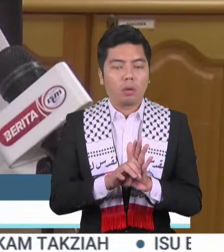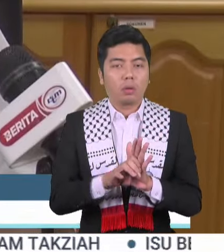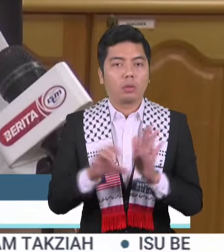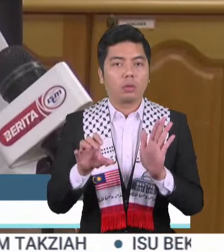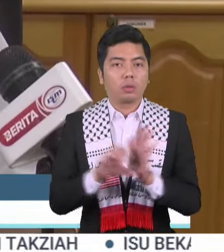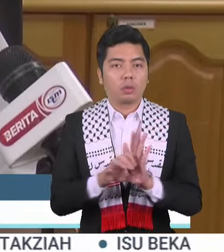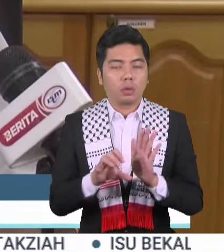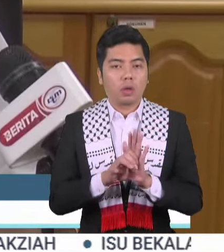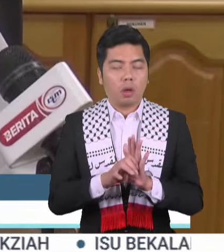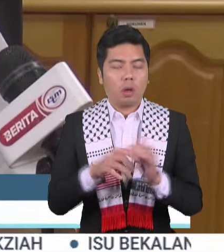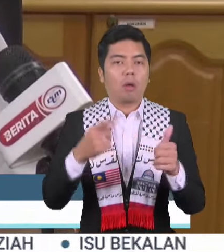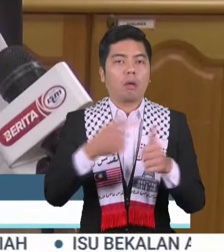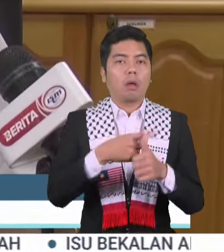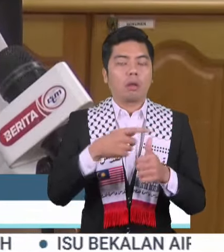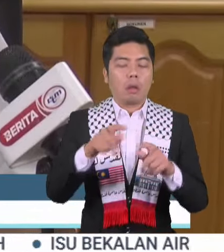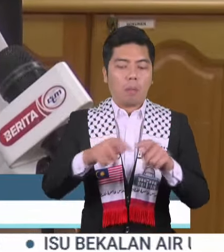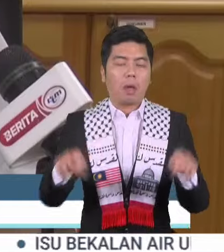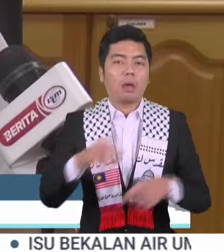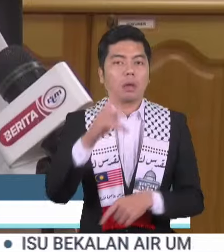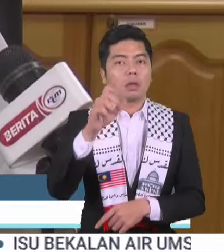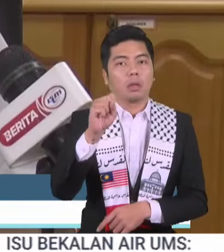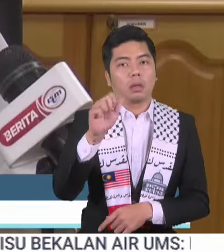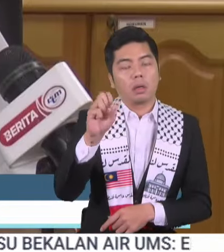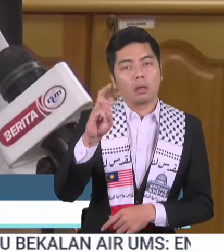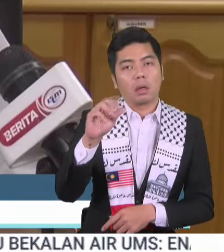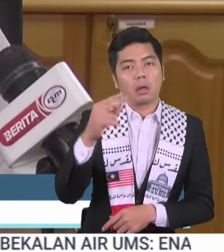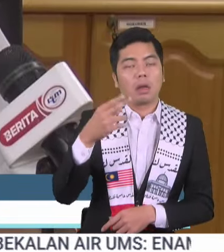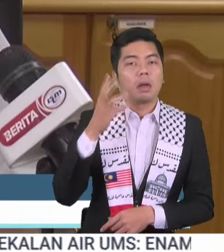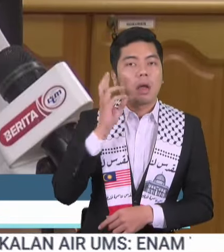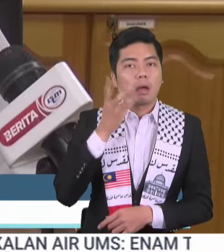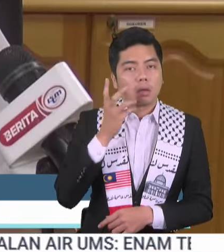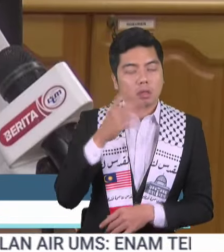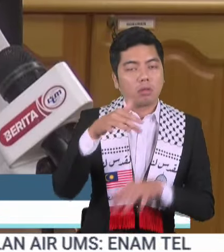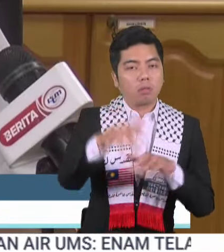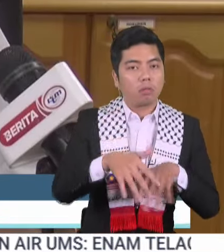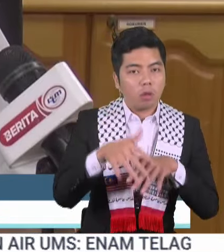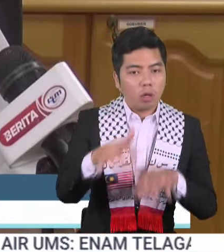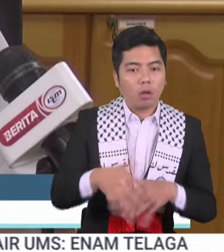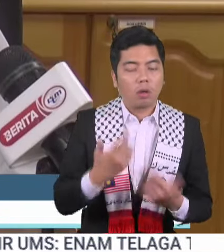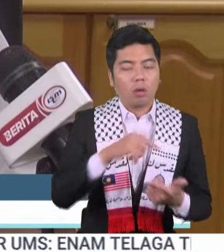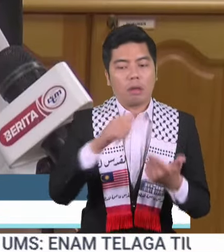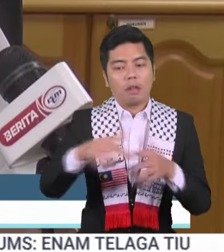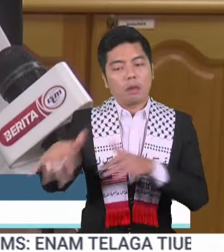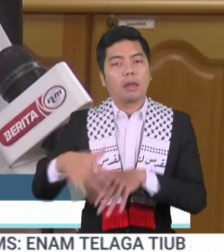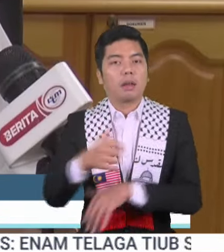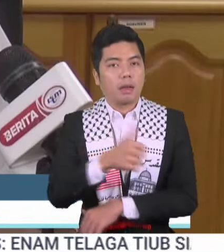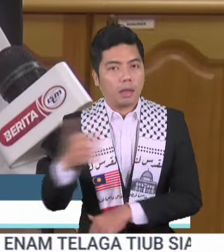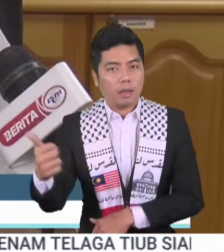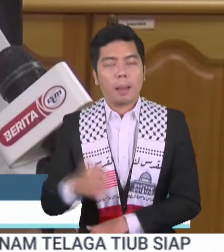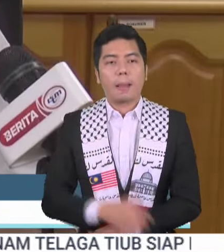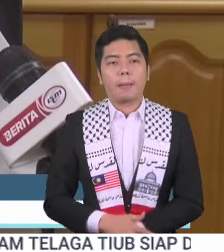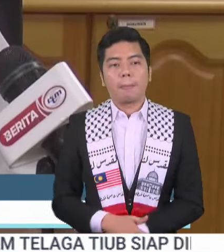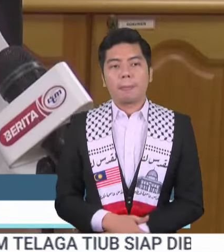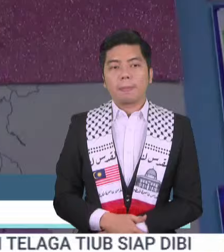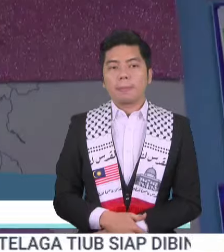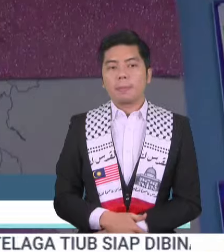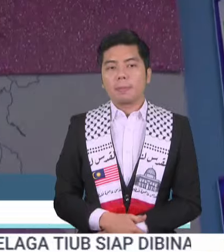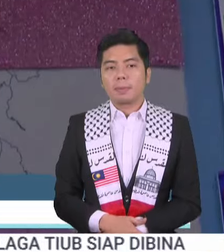Antaranya kawasan sawah, sawah pengairan, sawah, dan juga untuk tanaman-tanaman lain lah.